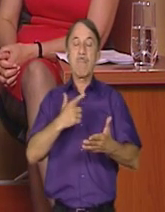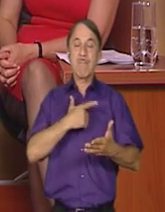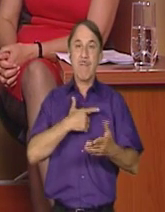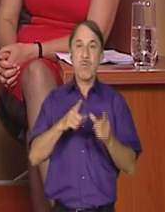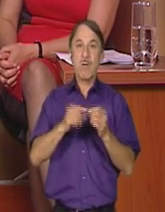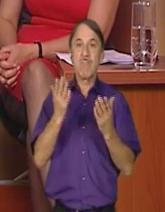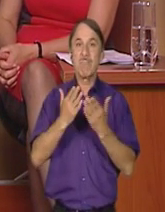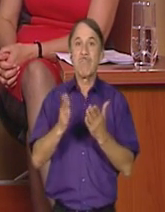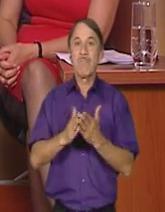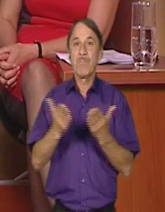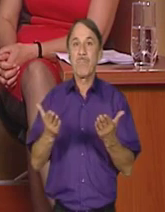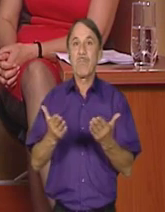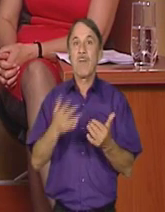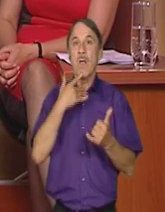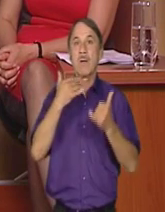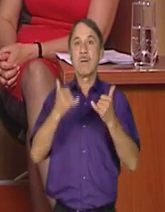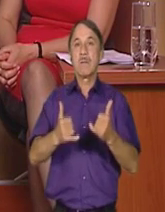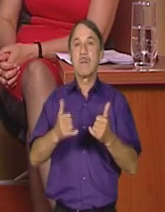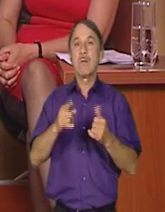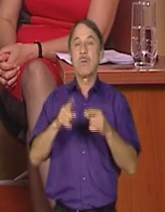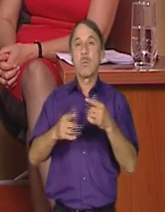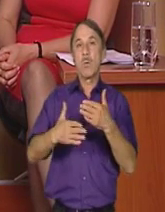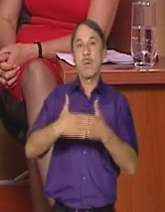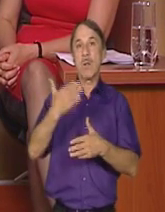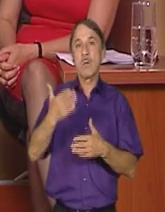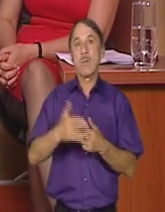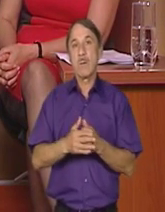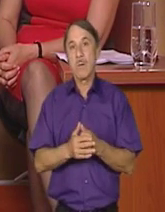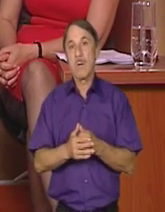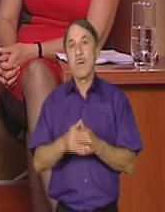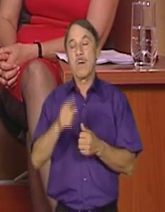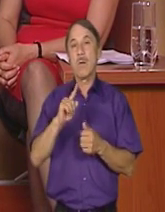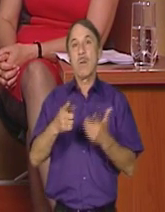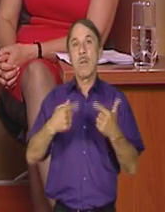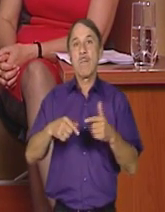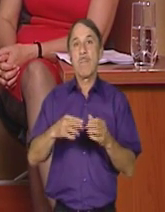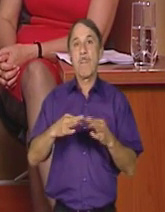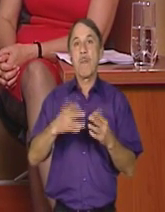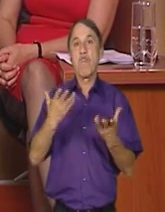dok nije imala veliku konkurenciju. Otkako je dobila veliku konkurenciju, to pisci neće da priznaju. Da.